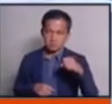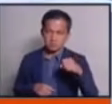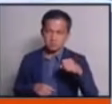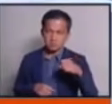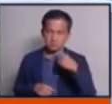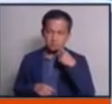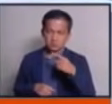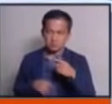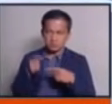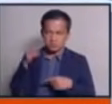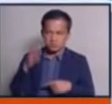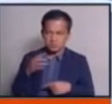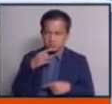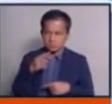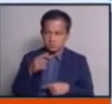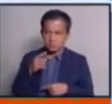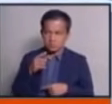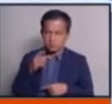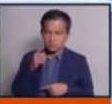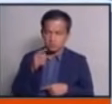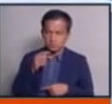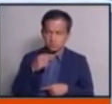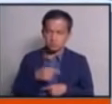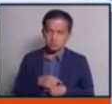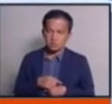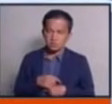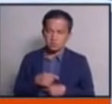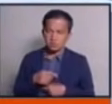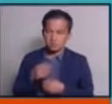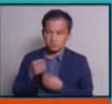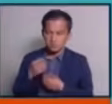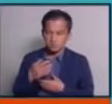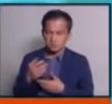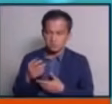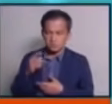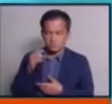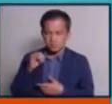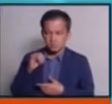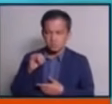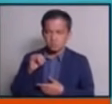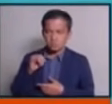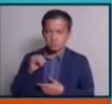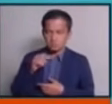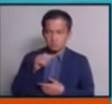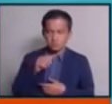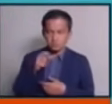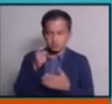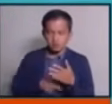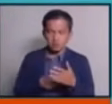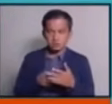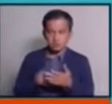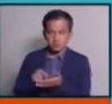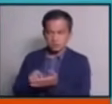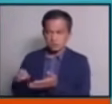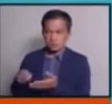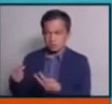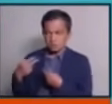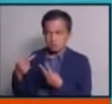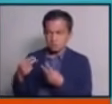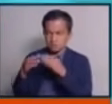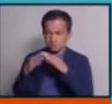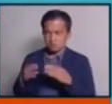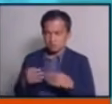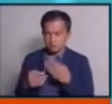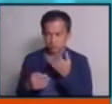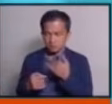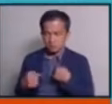Eh, ang Diyos marunong, tinip niya ako. Yung ibig sabihin, sa akin inabot yung singilan ng amilyar. Eh, nakita nila bahay ko yon. Di, sabi